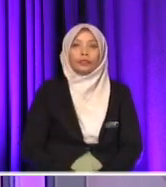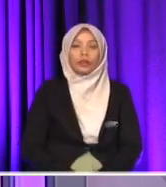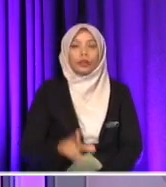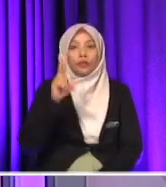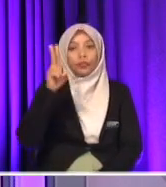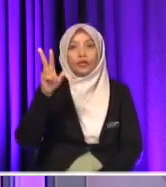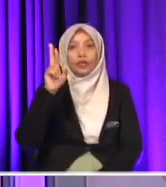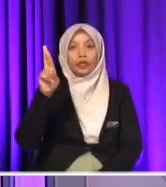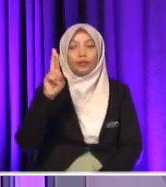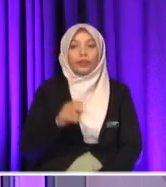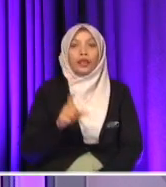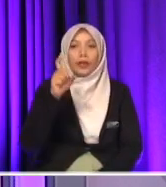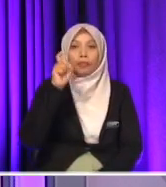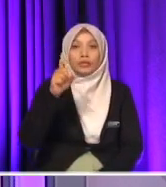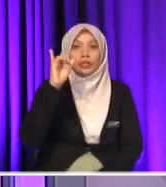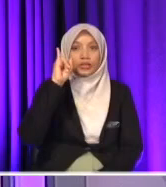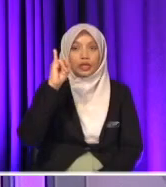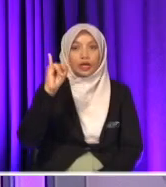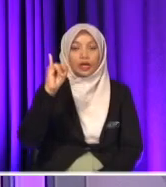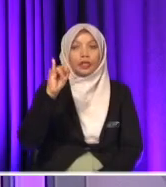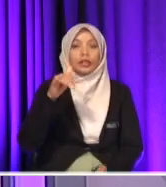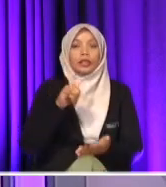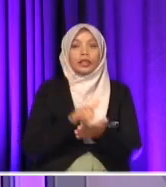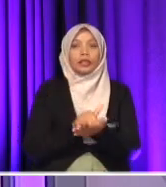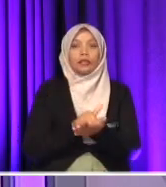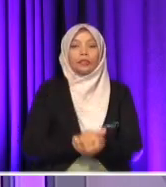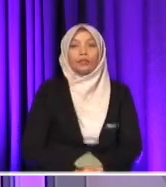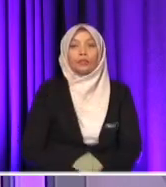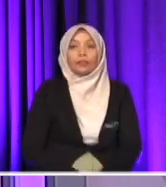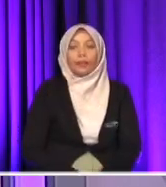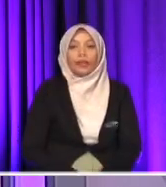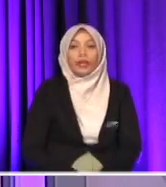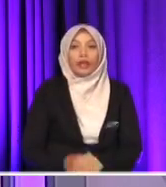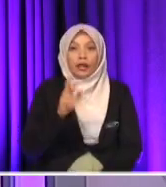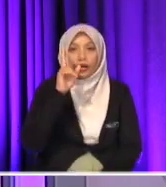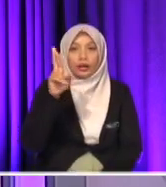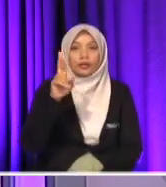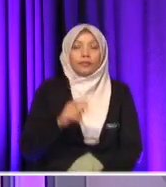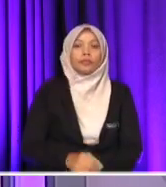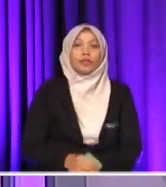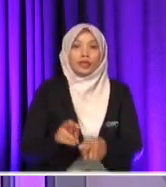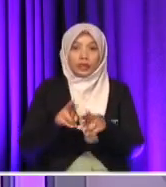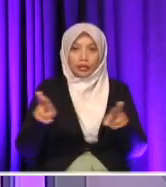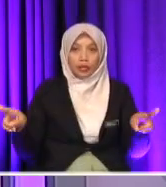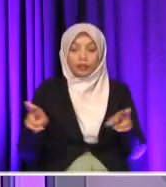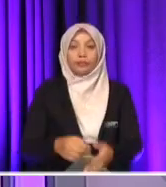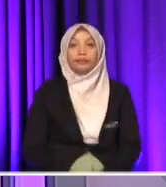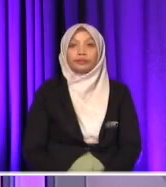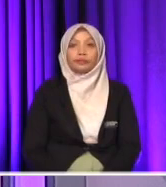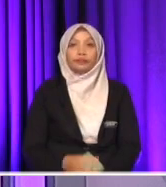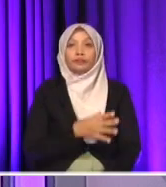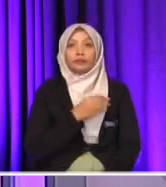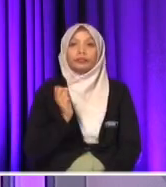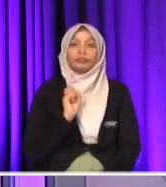ni VR. So, mestilah I itu IT, bak litar siri, arus yang sama. Betul. Dan rintangan. Okey? Okey. Dan kalau